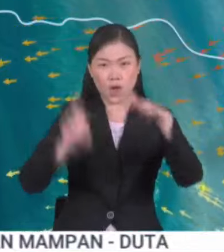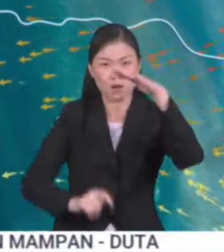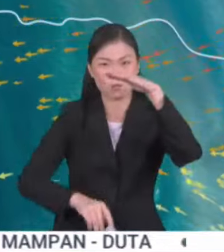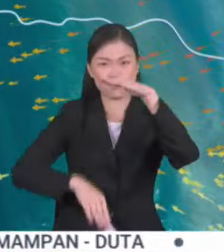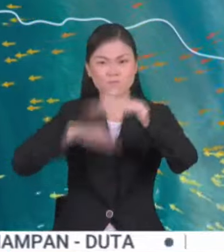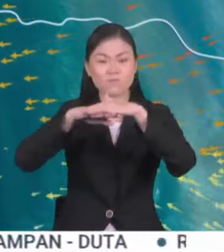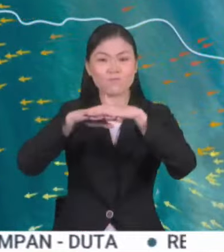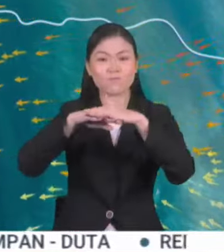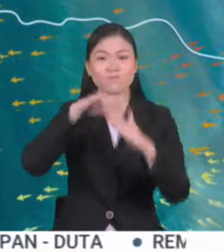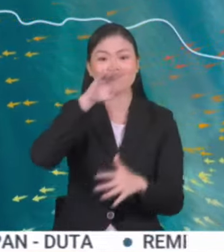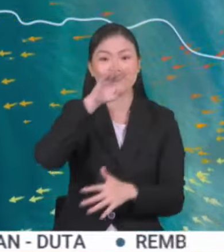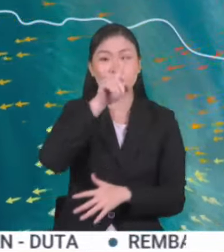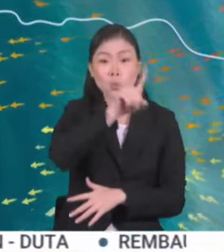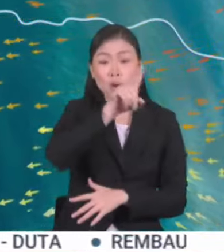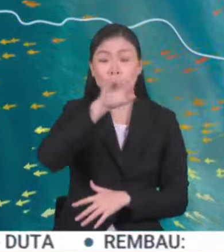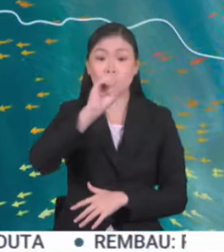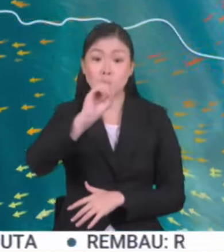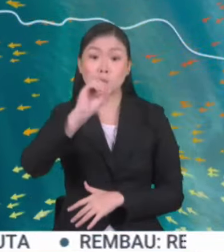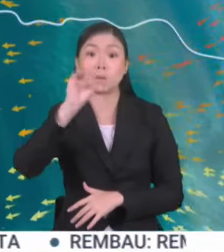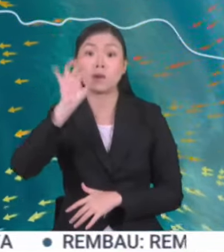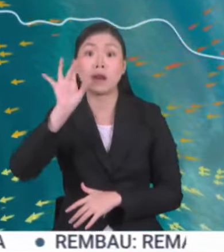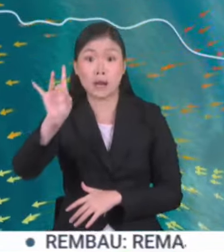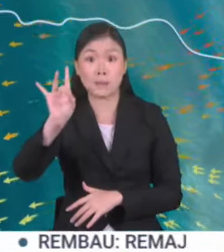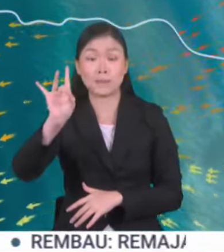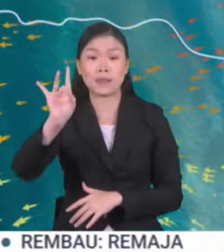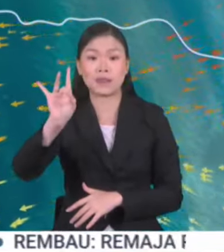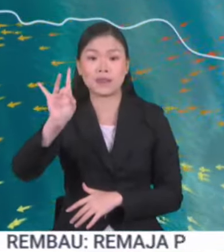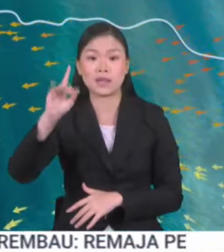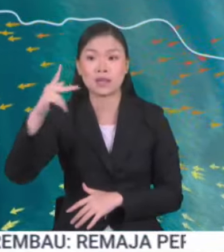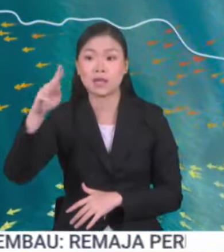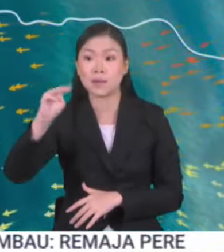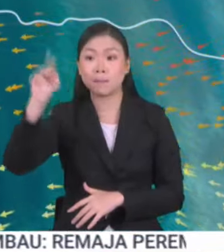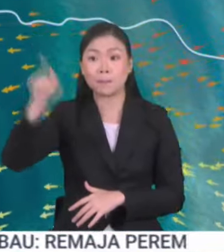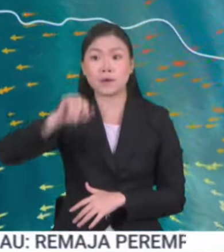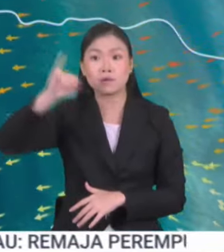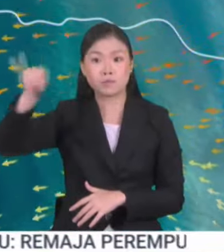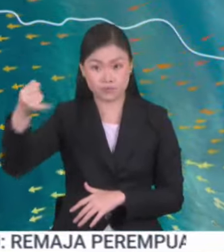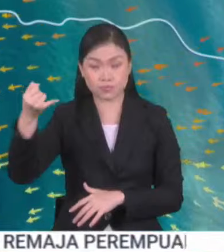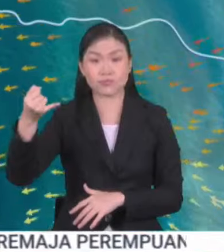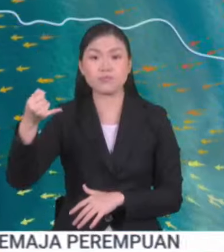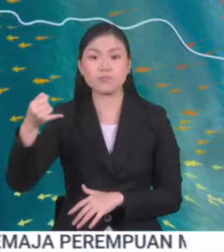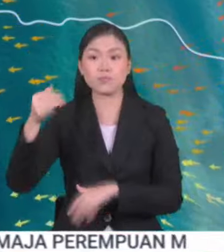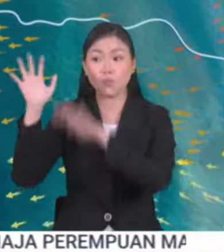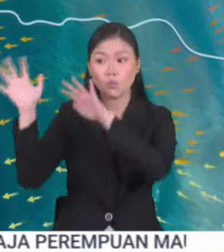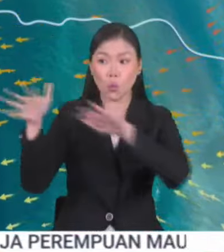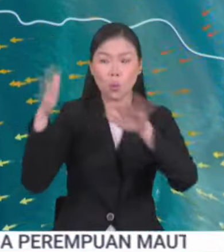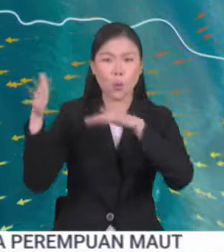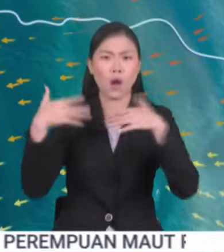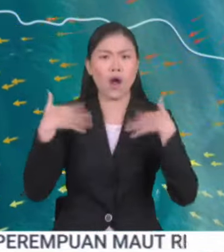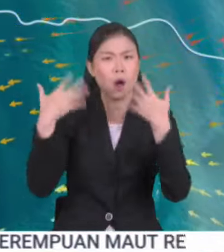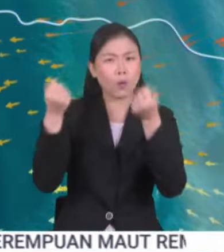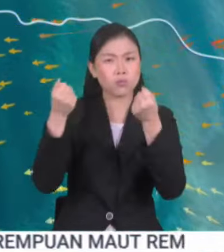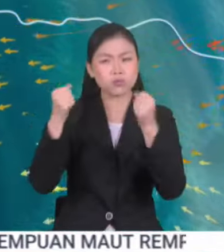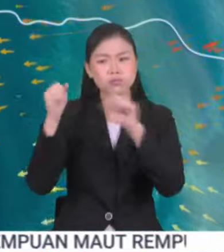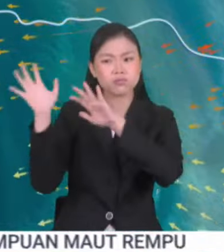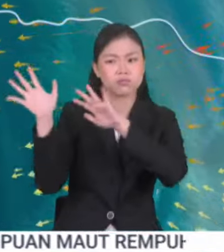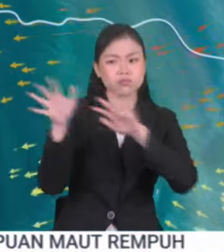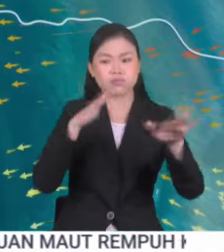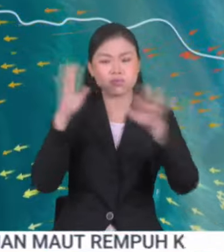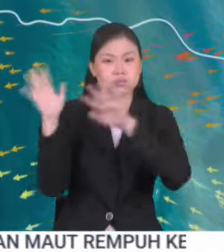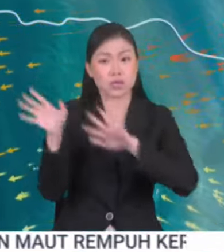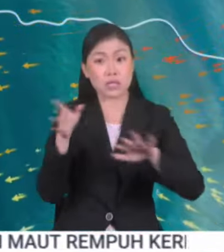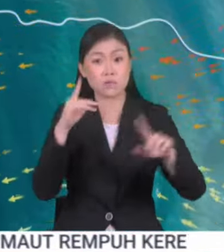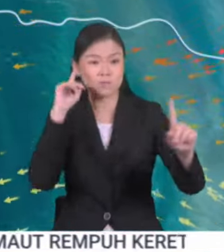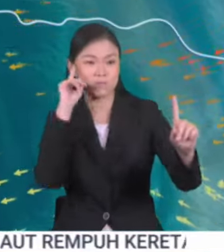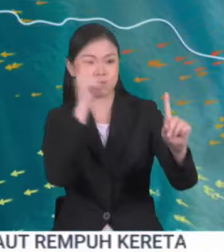sehingga 148 km sejam, dan taufan ini membawa kelembapan serta angin kencang dan sedang menuju